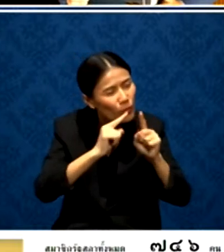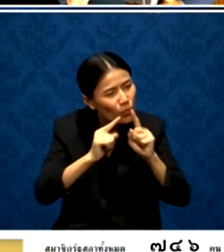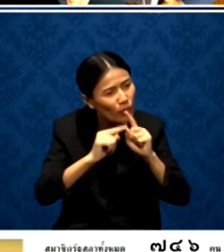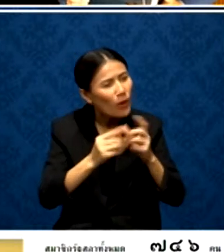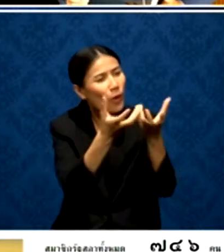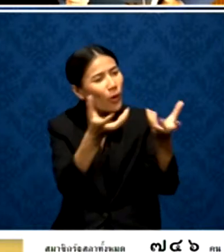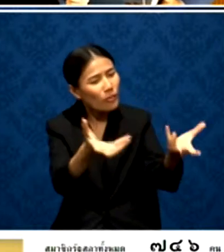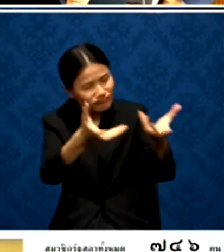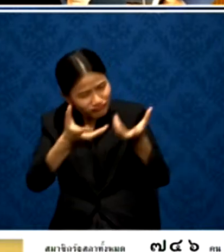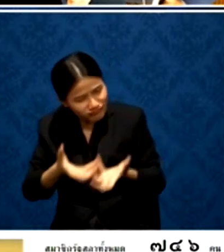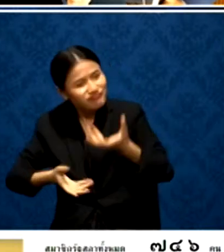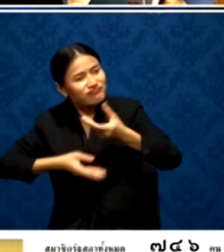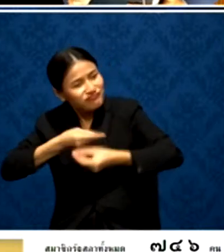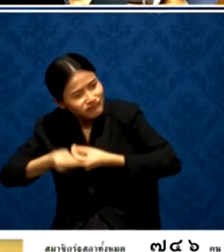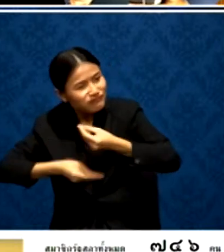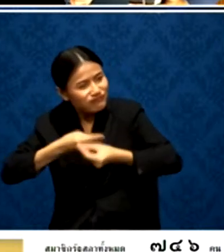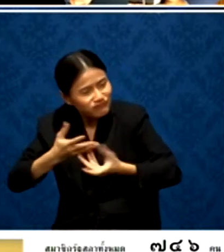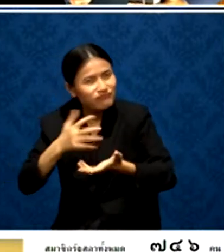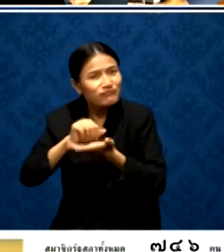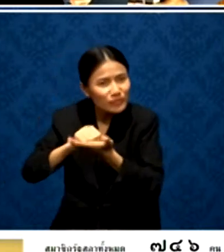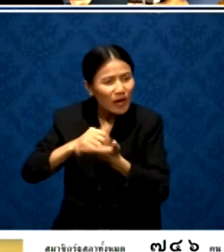การของกันและกัน